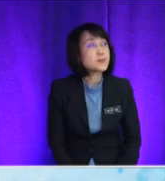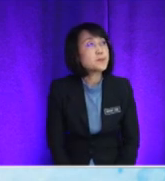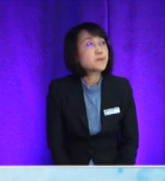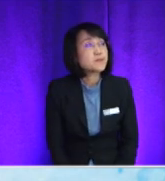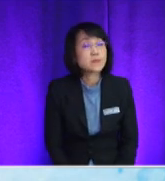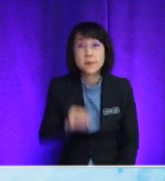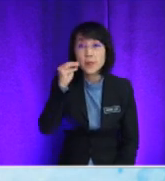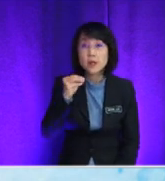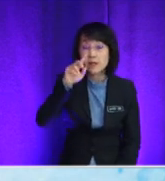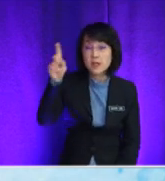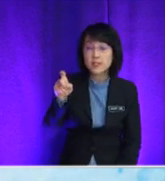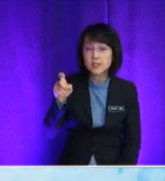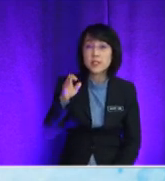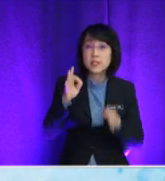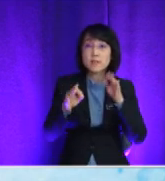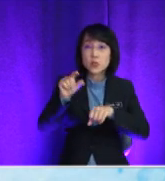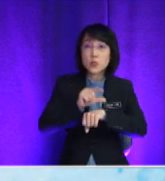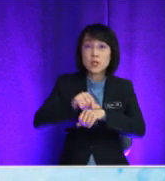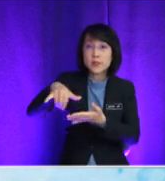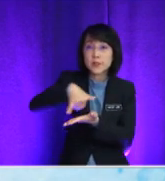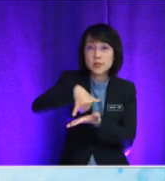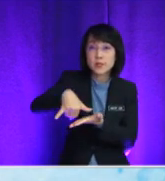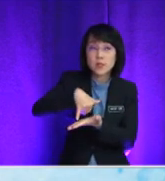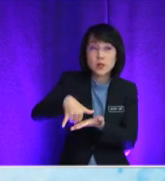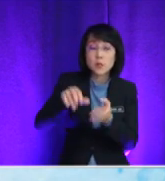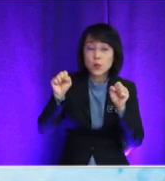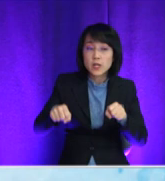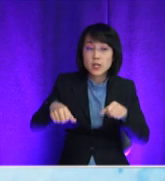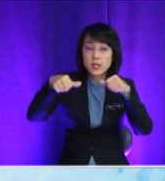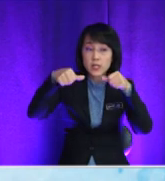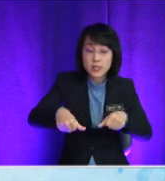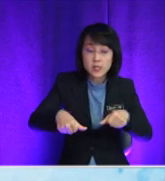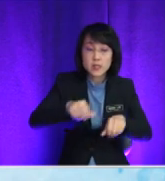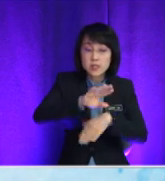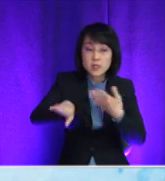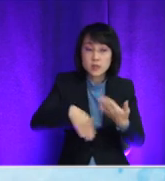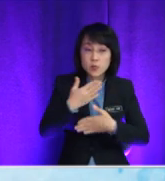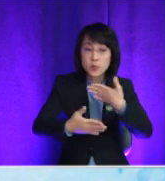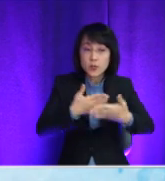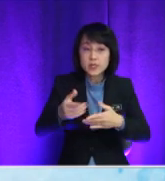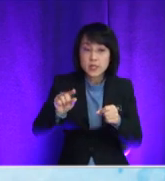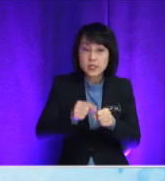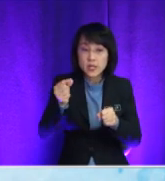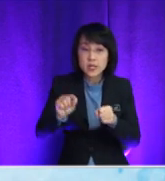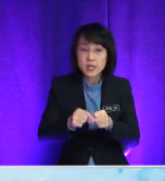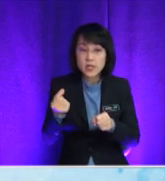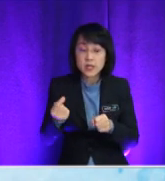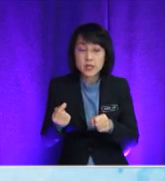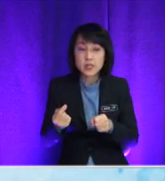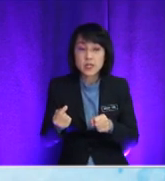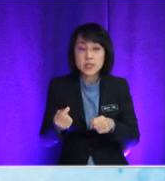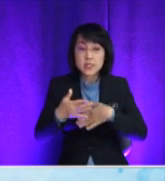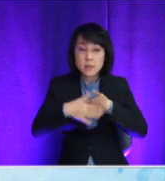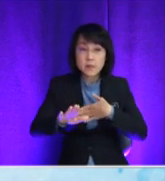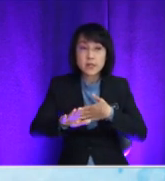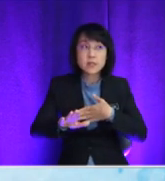kalau kita semua proses jahitan sekaligus selepas kita sudah siap buat